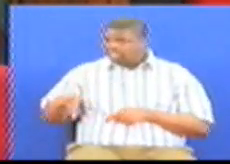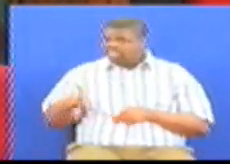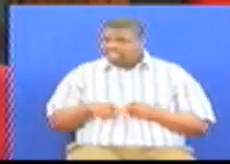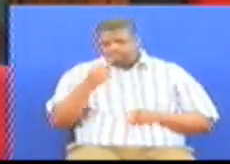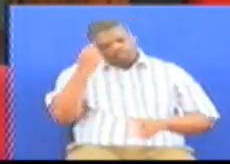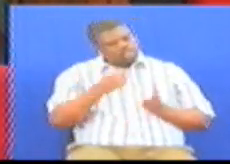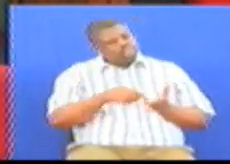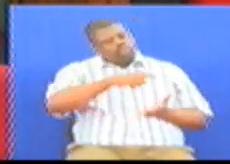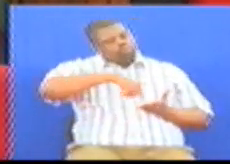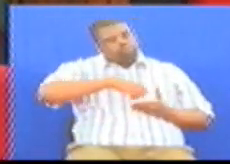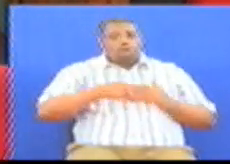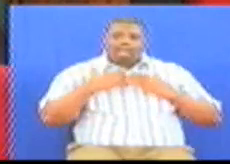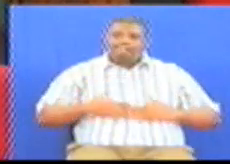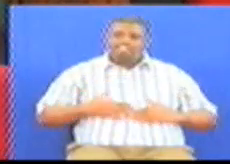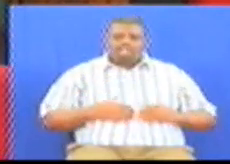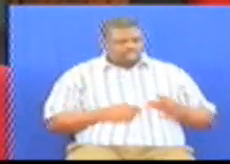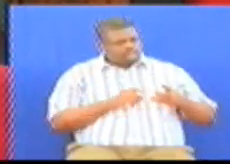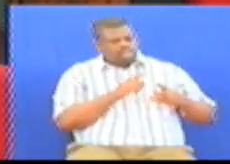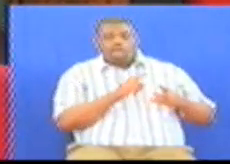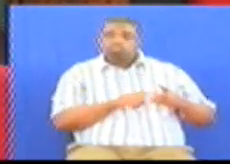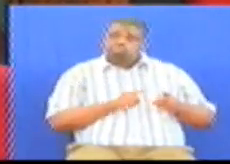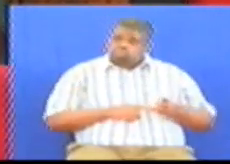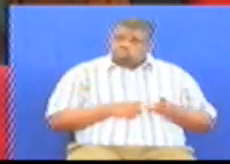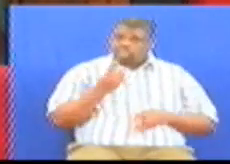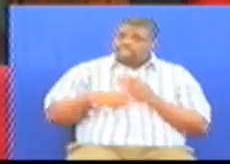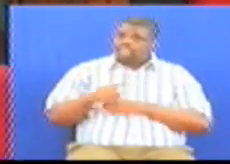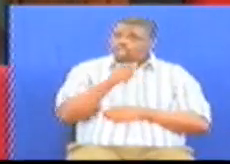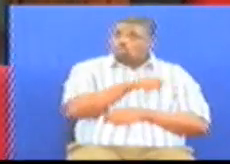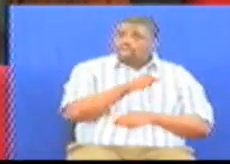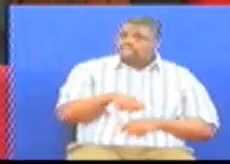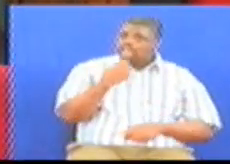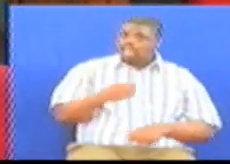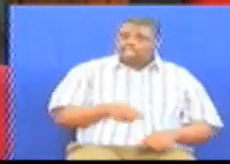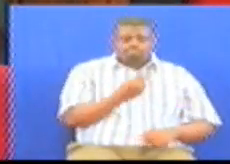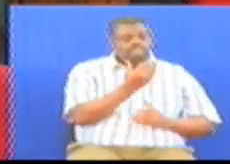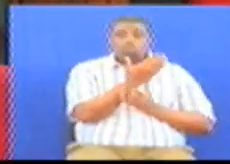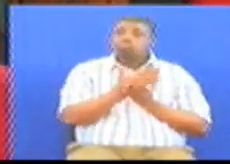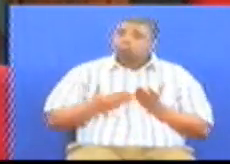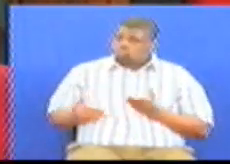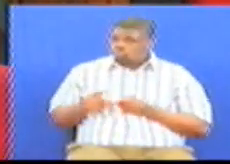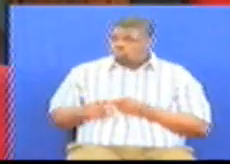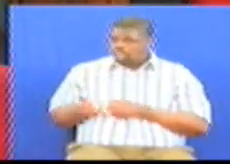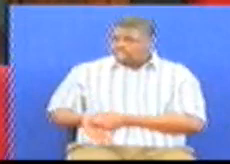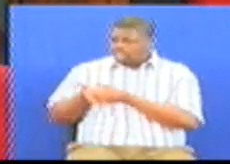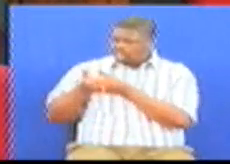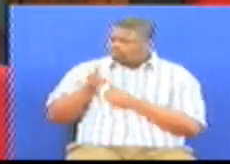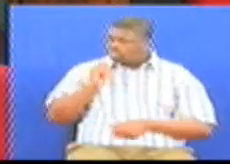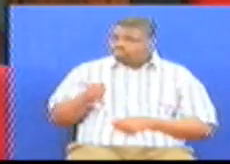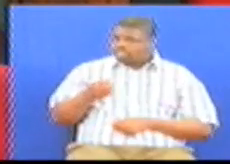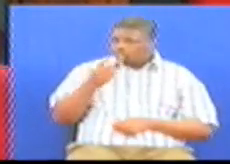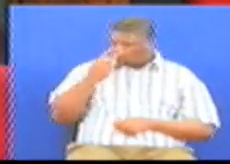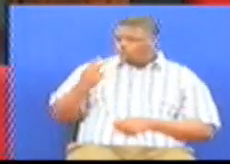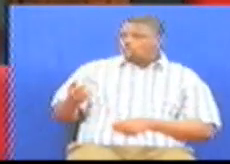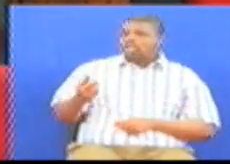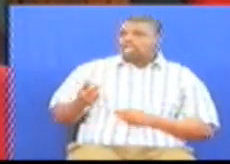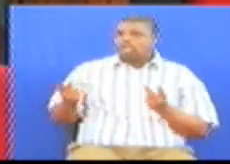tuna vituo vitatu katika wananchi 200,000. Mheshimiwa Naibu Spika, utaona uwiano ule